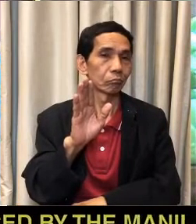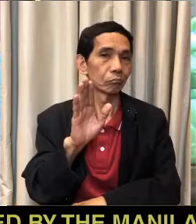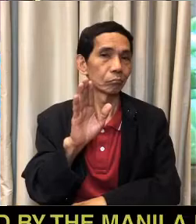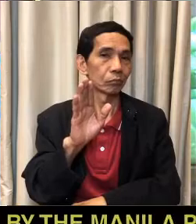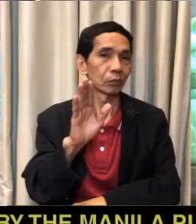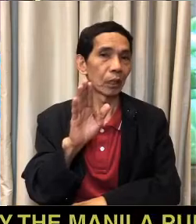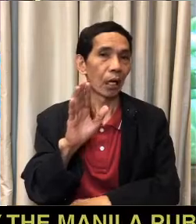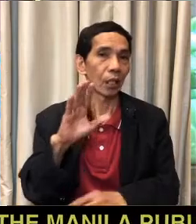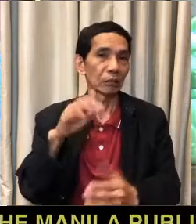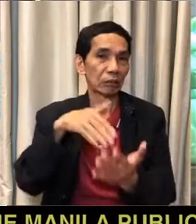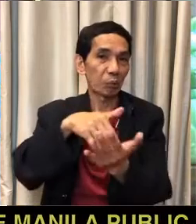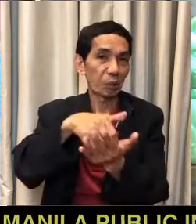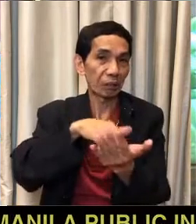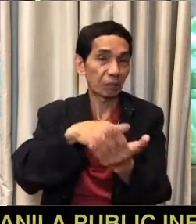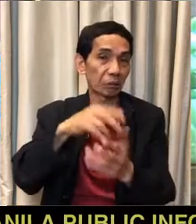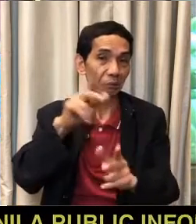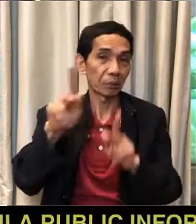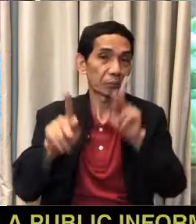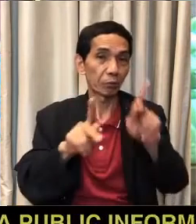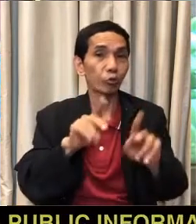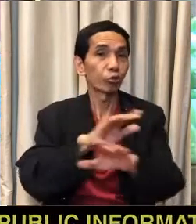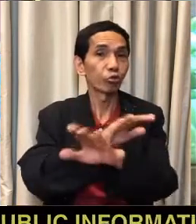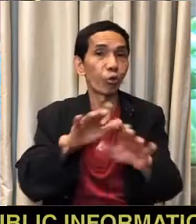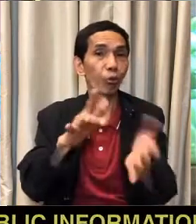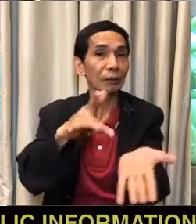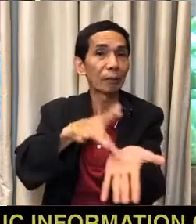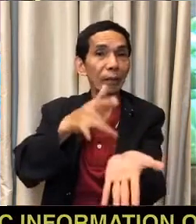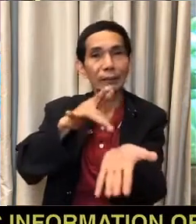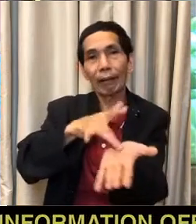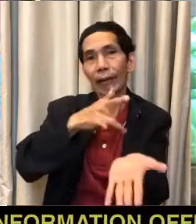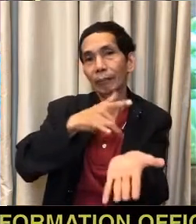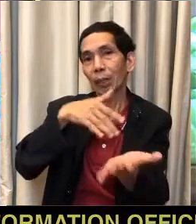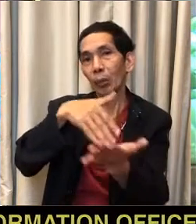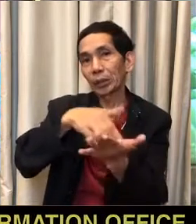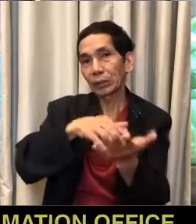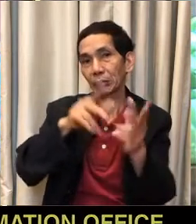yung kahinaan ng tao. Huwag natin pagsasamantalahan.